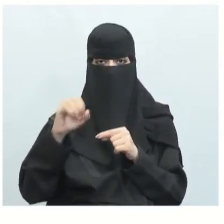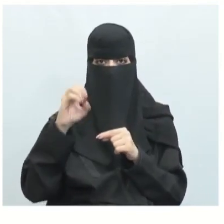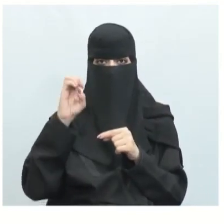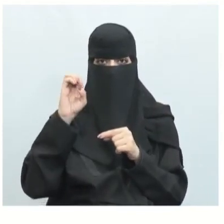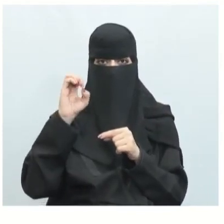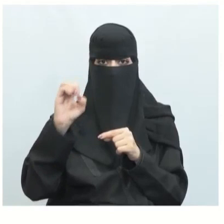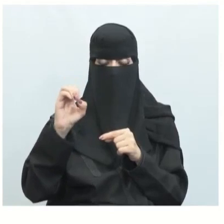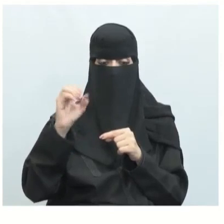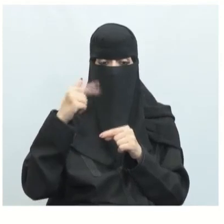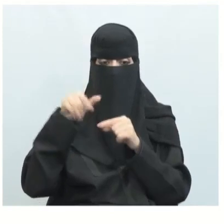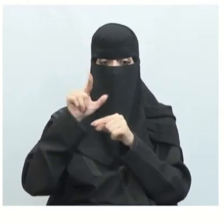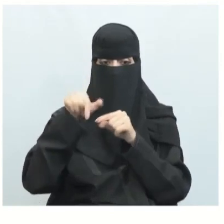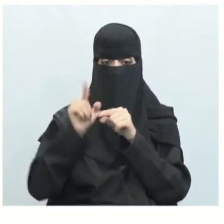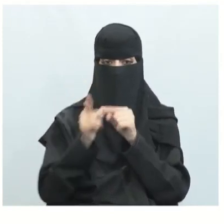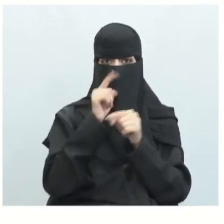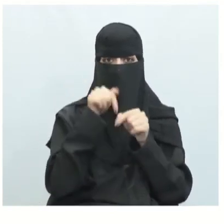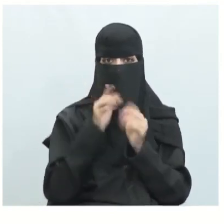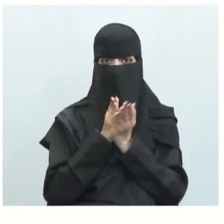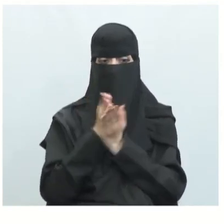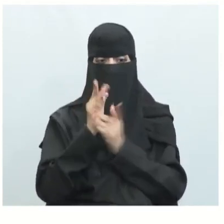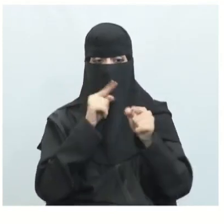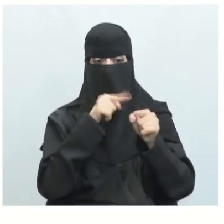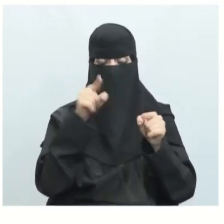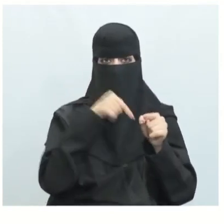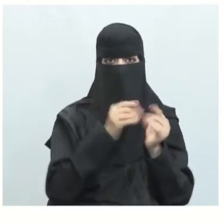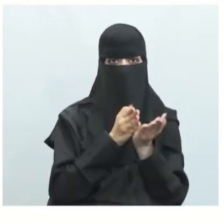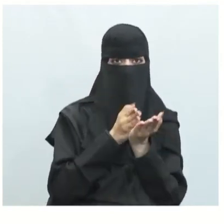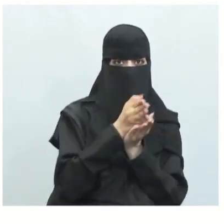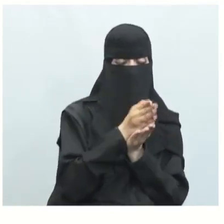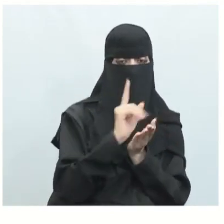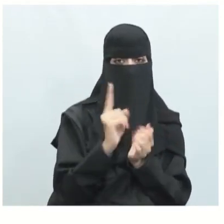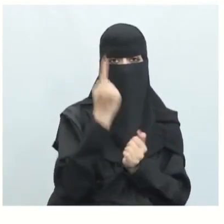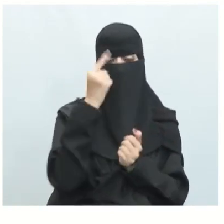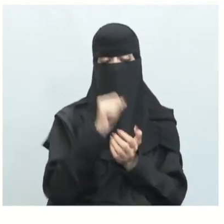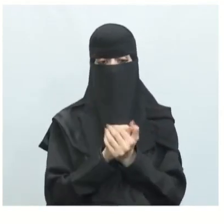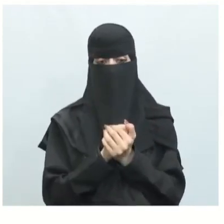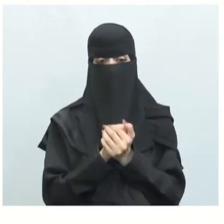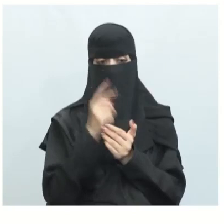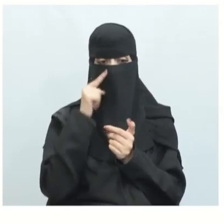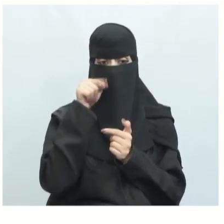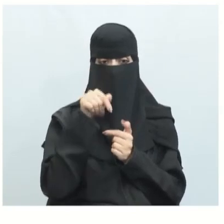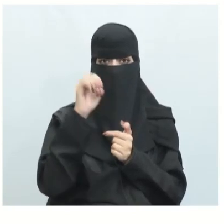مخطط احادي الاتجاه مخطط احادي